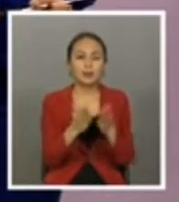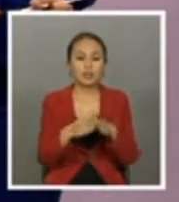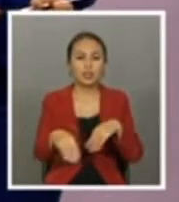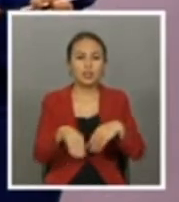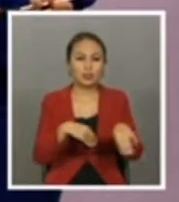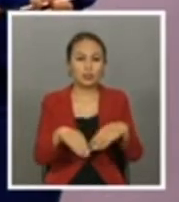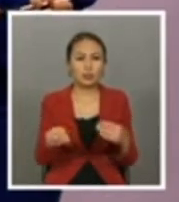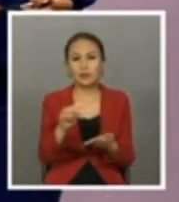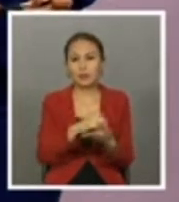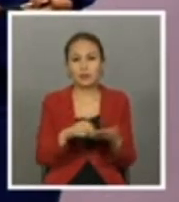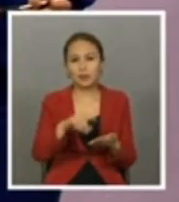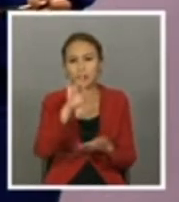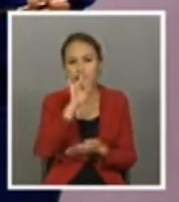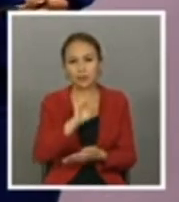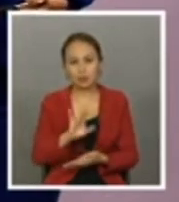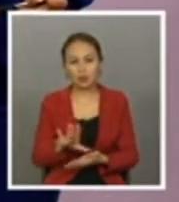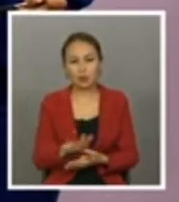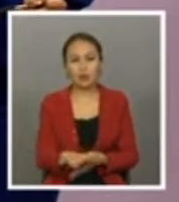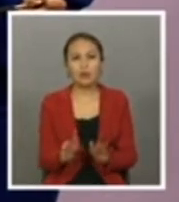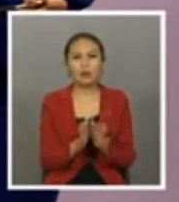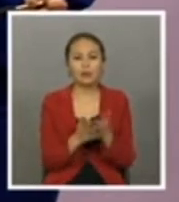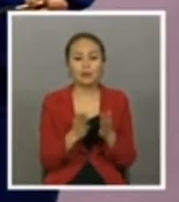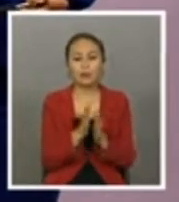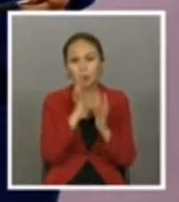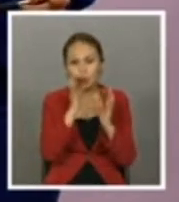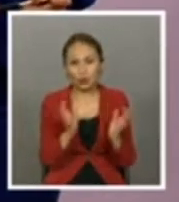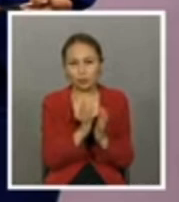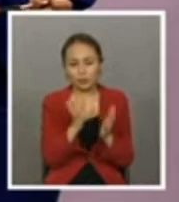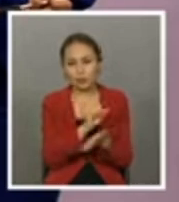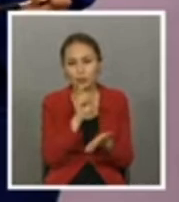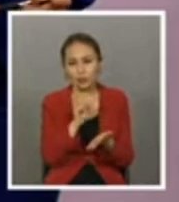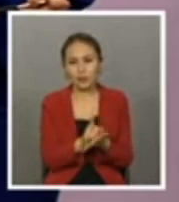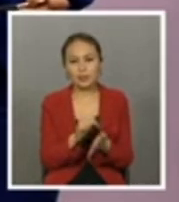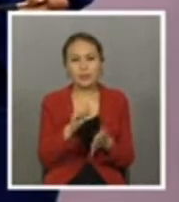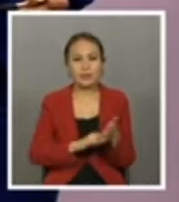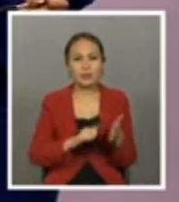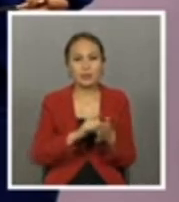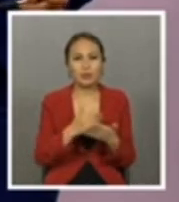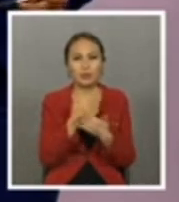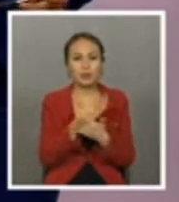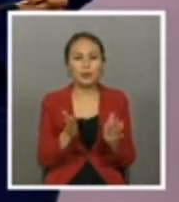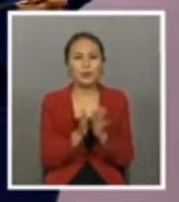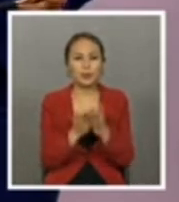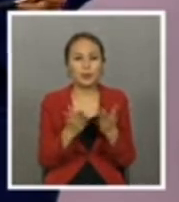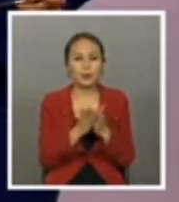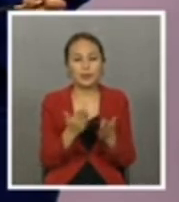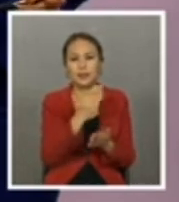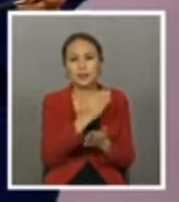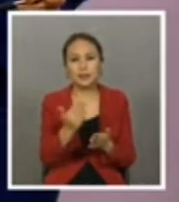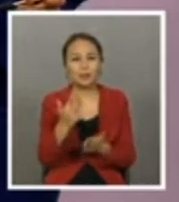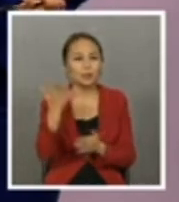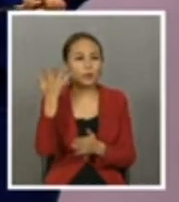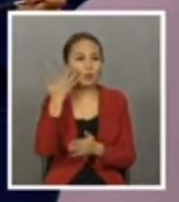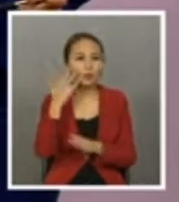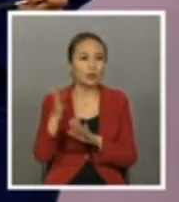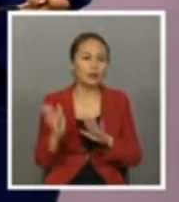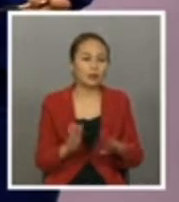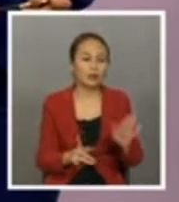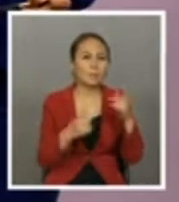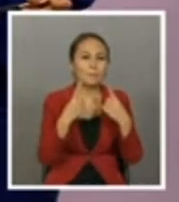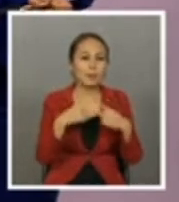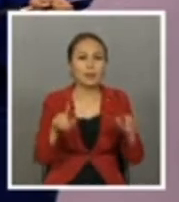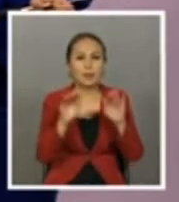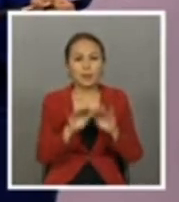ғой. Кітаптарды ұқыпты ұстаңдар. Себебі бұл кітаптарды сендерден кейін басқа балалар